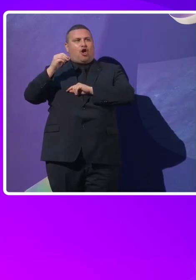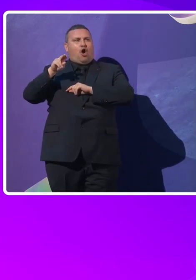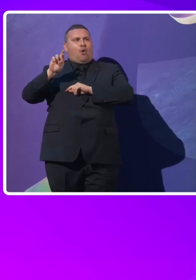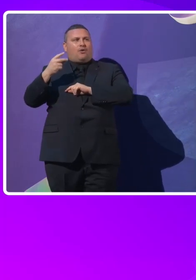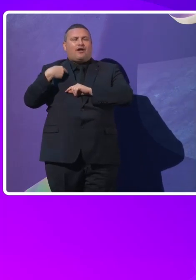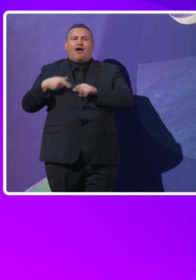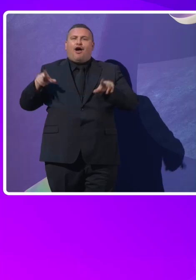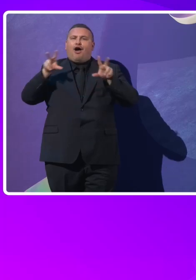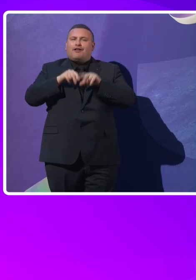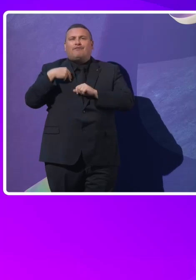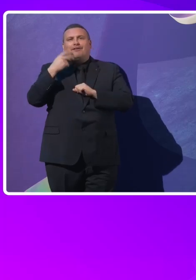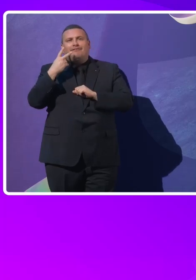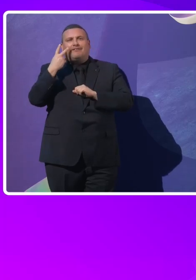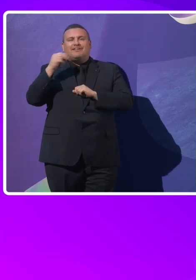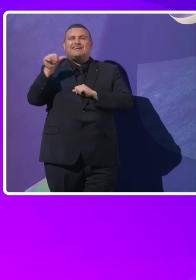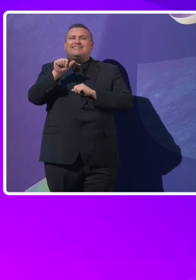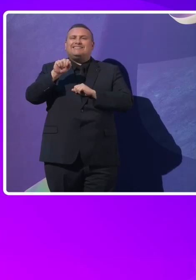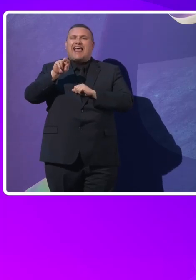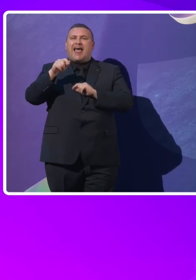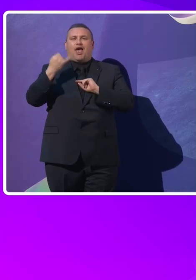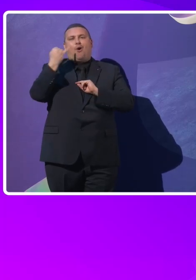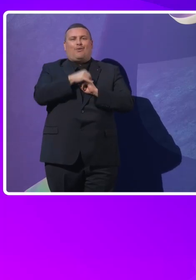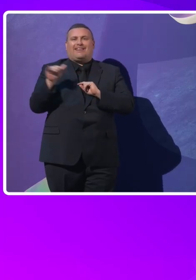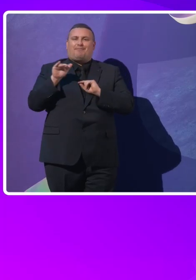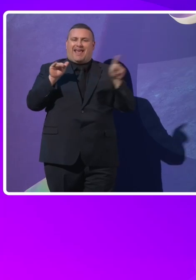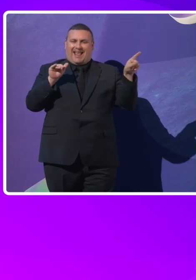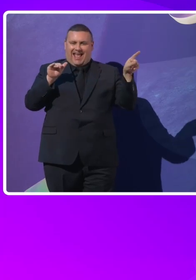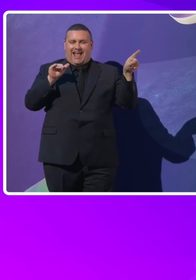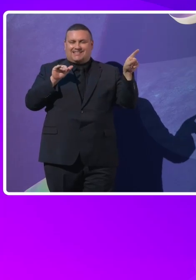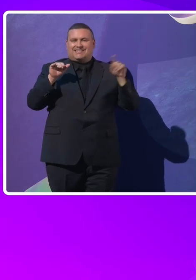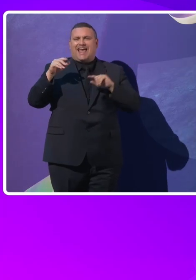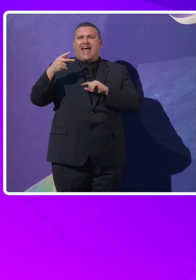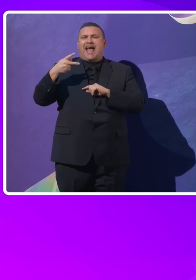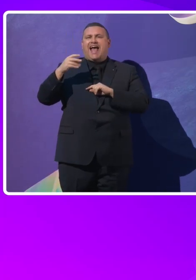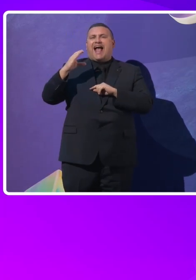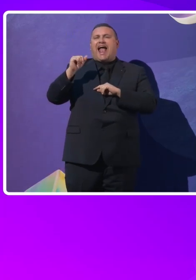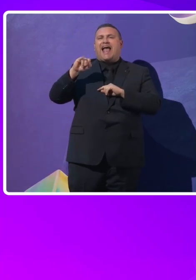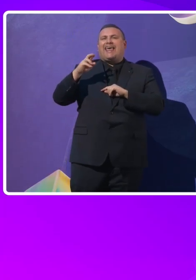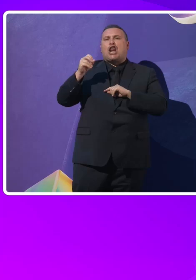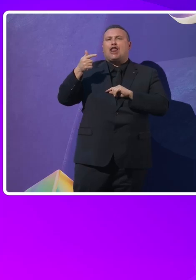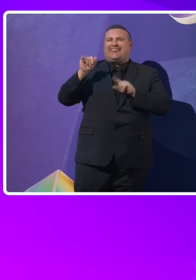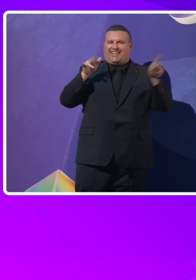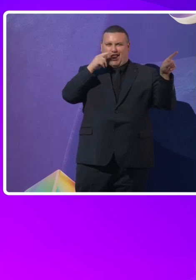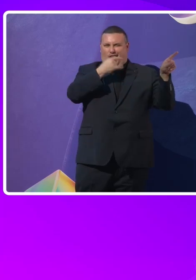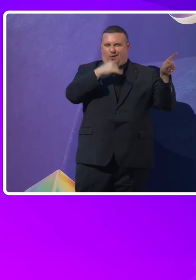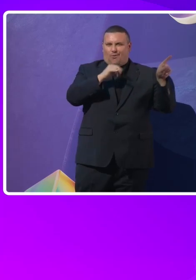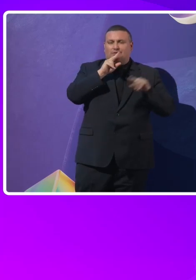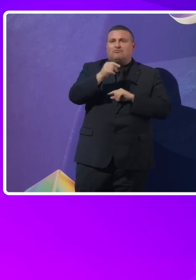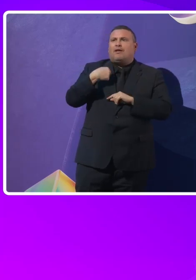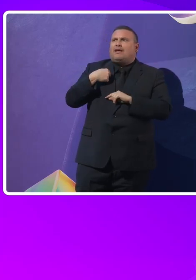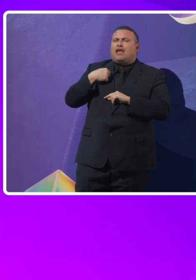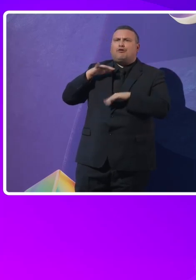diverso e c'è Sara chiarotti che è l'ultima signora che parla che ci dice che queste tecnologie ci aiutano a chiarire eventuali